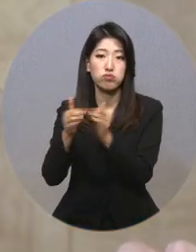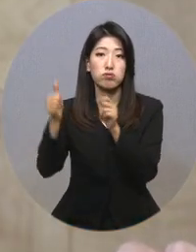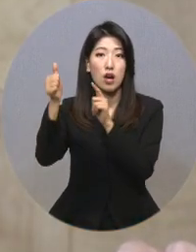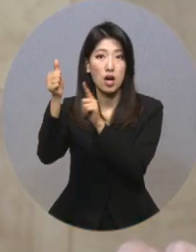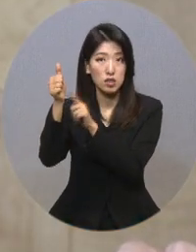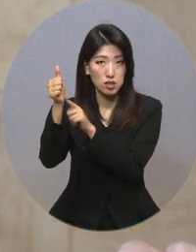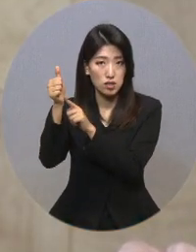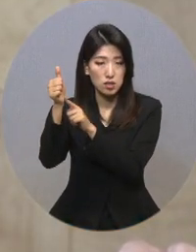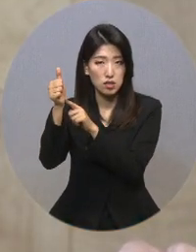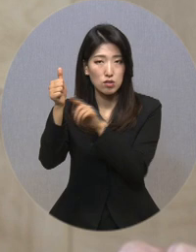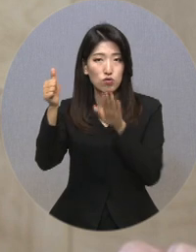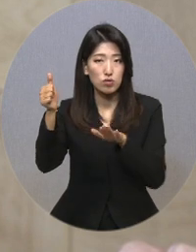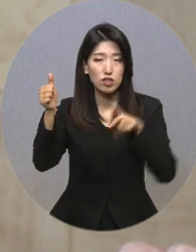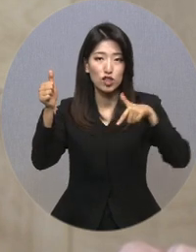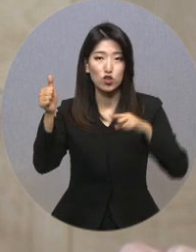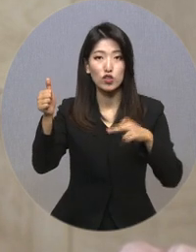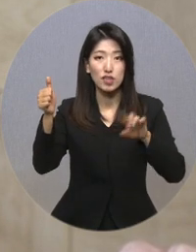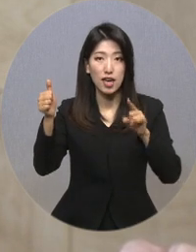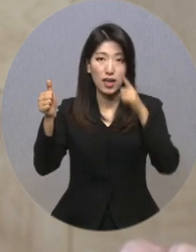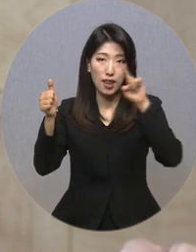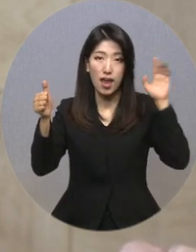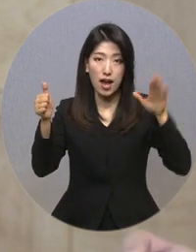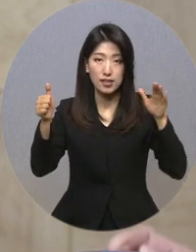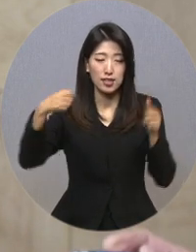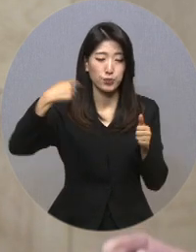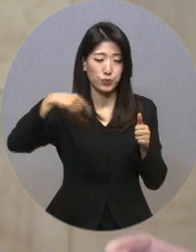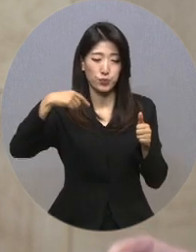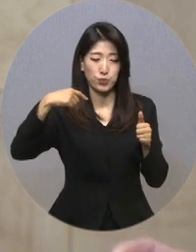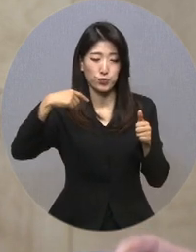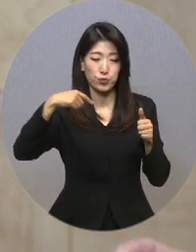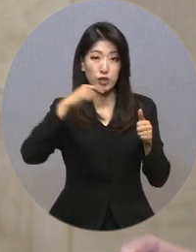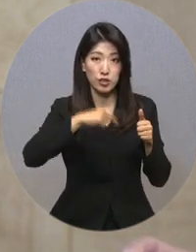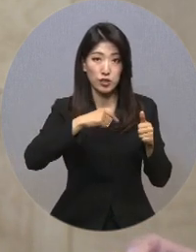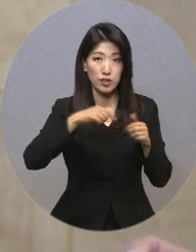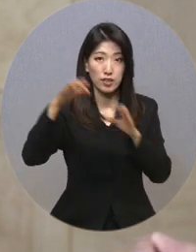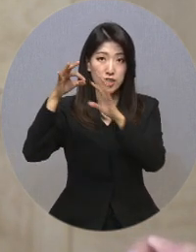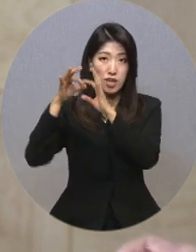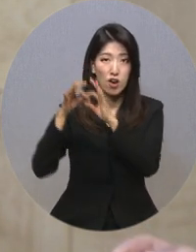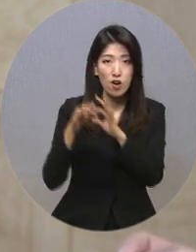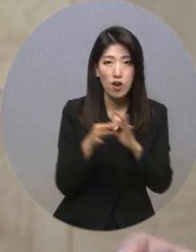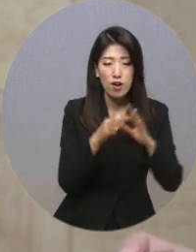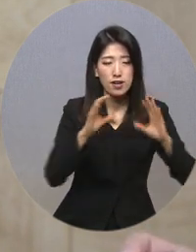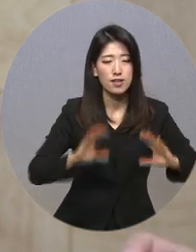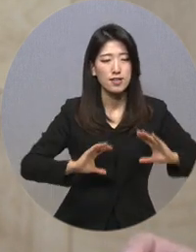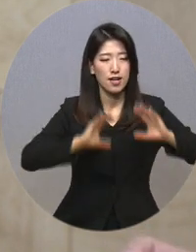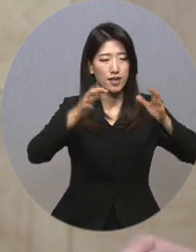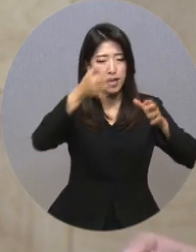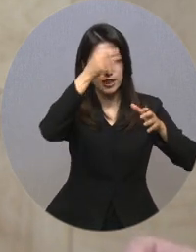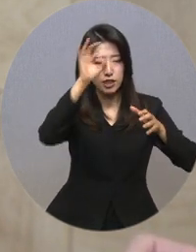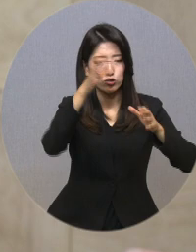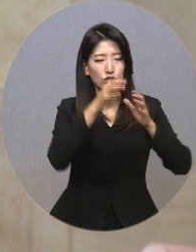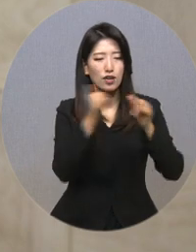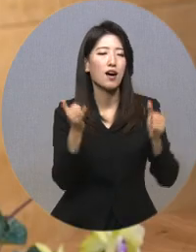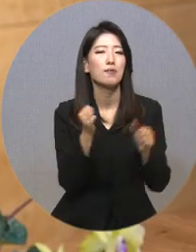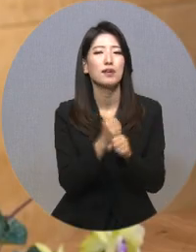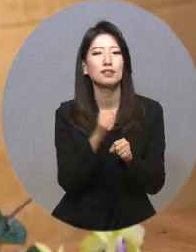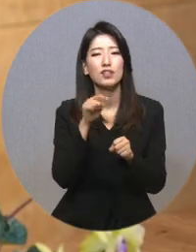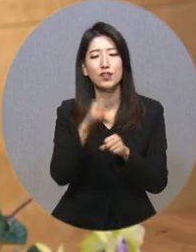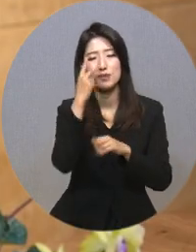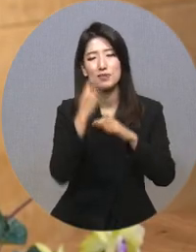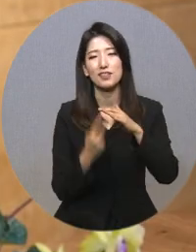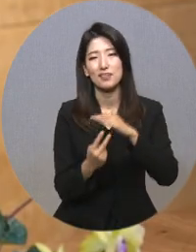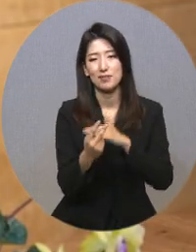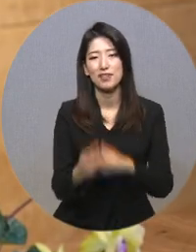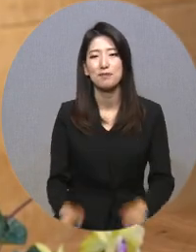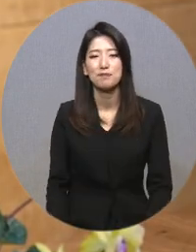최고의 우리 명장들이 애들을 가르쳐서 세계 최고의 기술자로 만드는 게 저희 비전입니다. 예. 자,